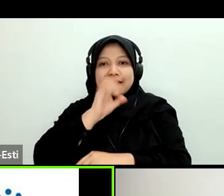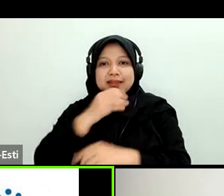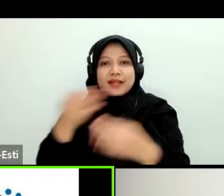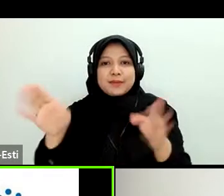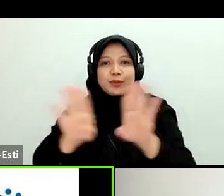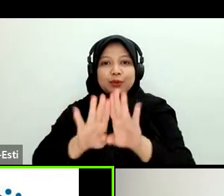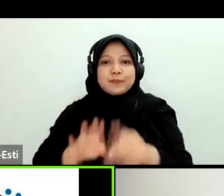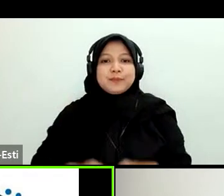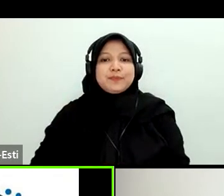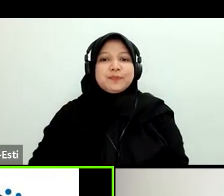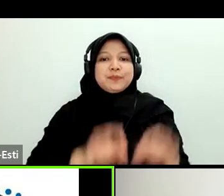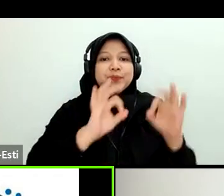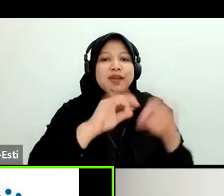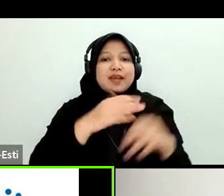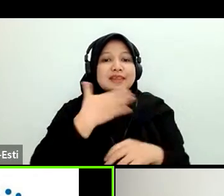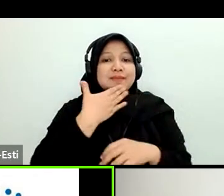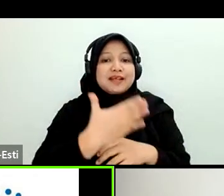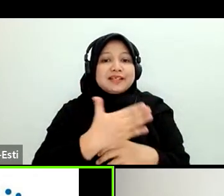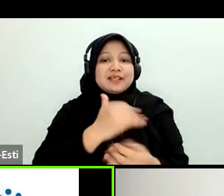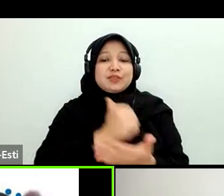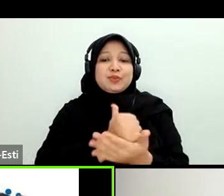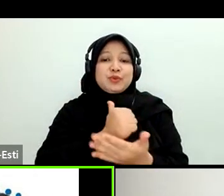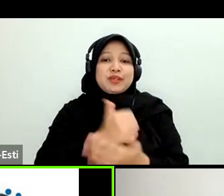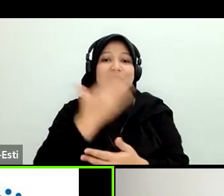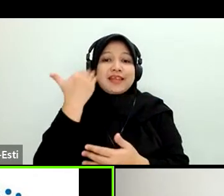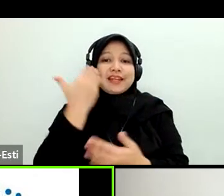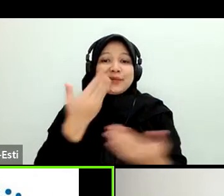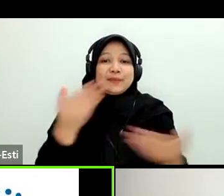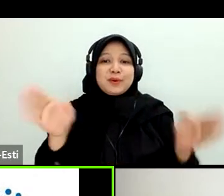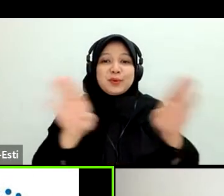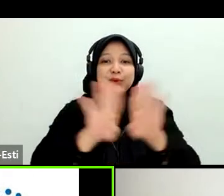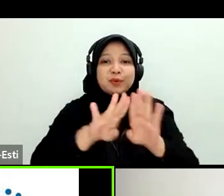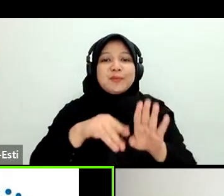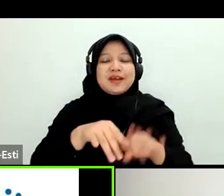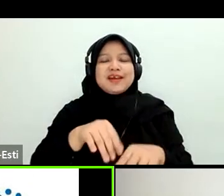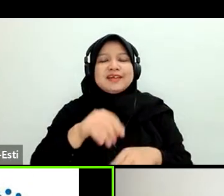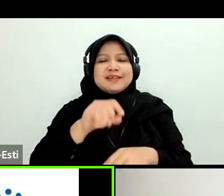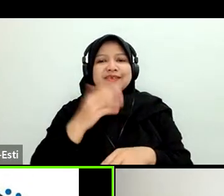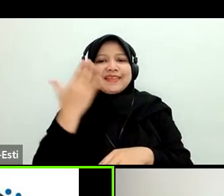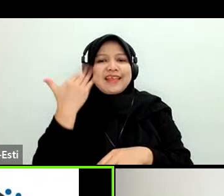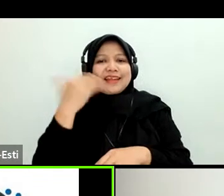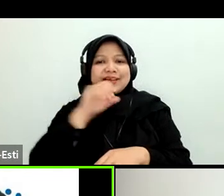berbentuk saya tadi mungkin sudah sampai saya sampaikan sebagian ya bahwa